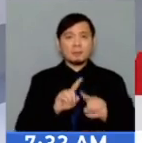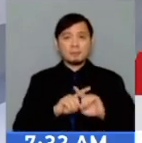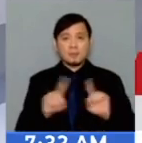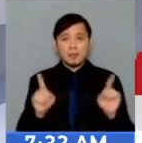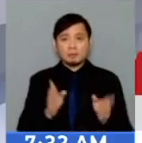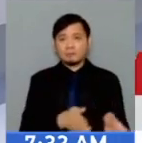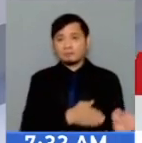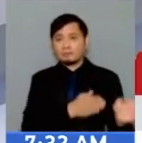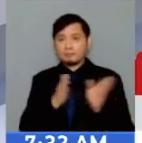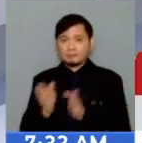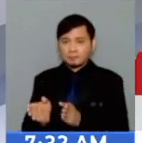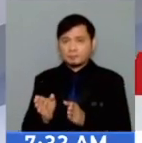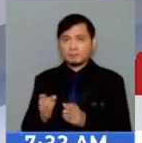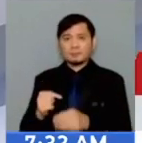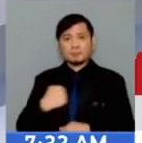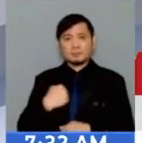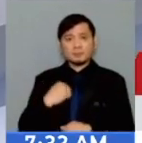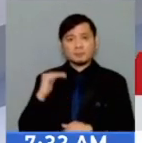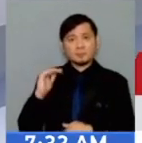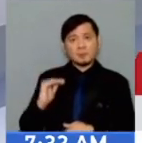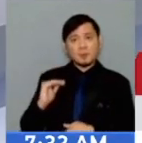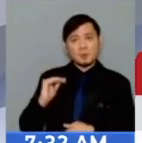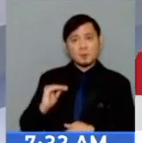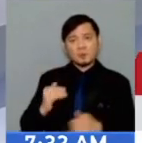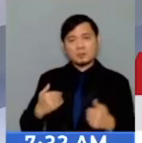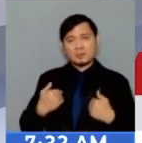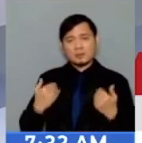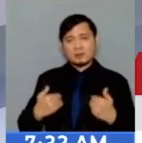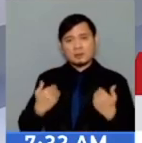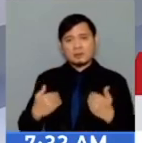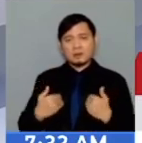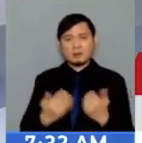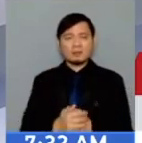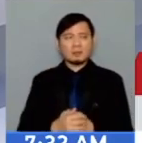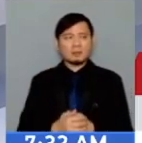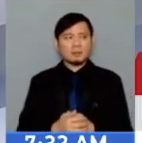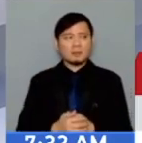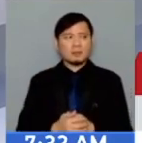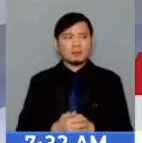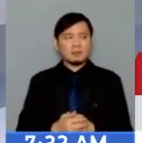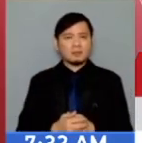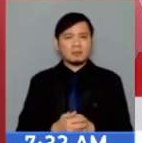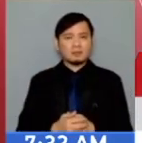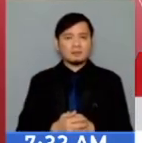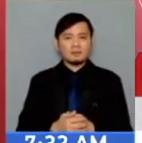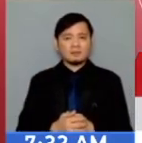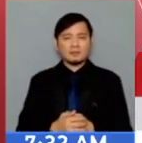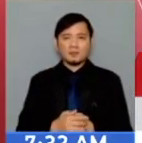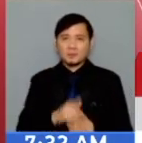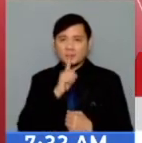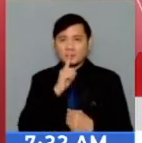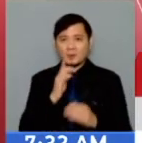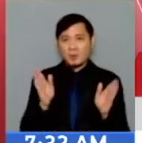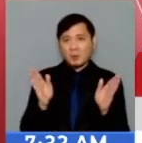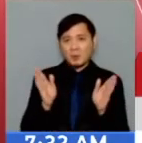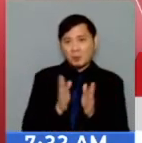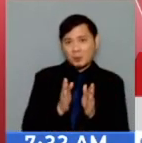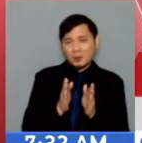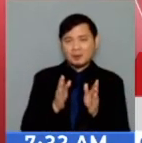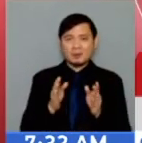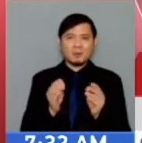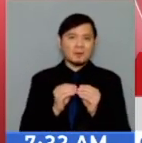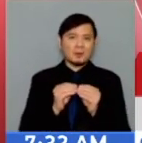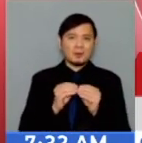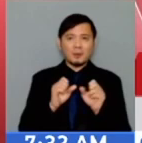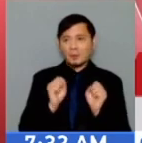kami, biroan nga namin yan, yung mas maliit pa yung waistline namin. Opo. At mas magaan pa yung